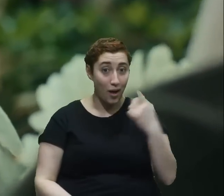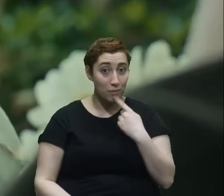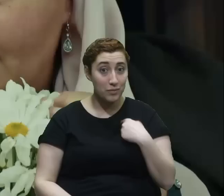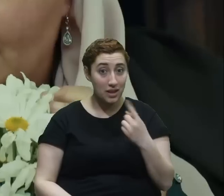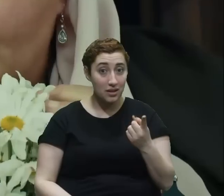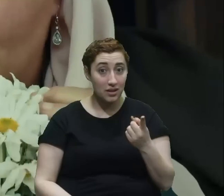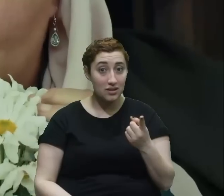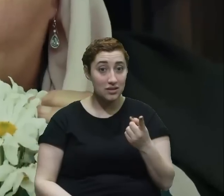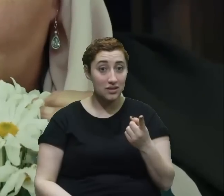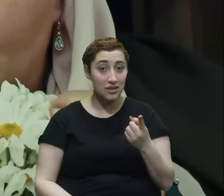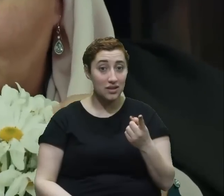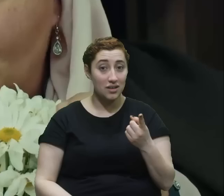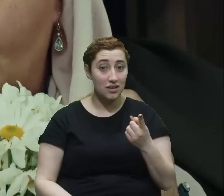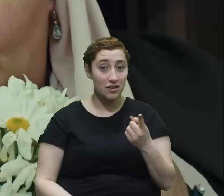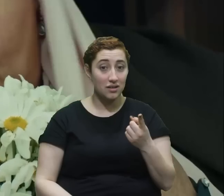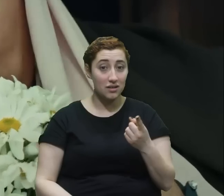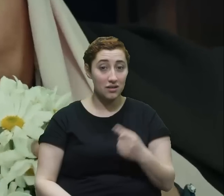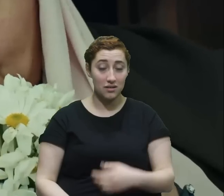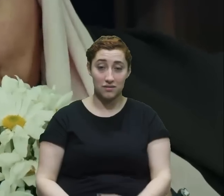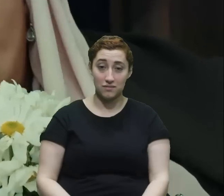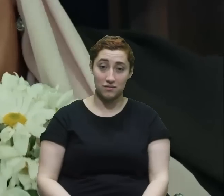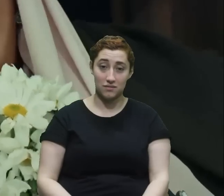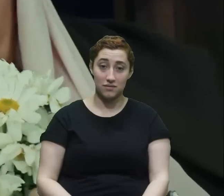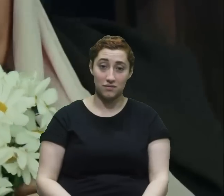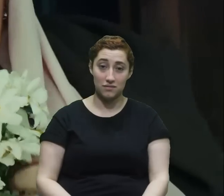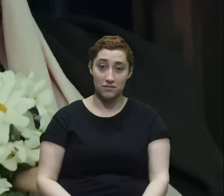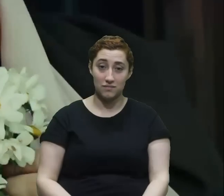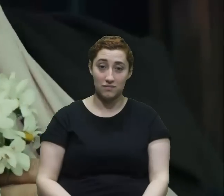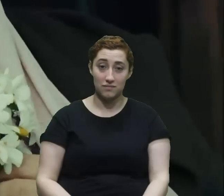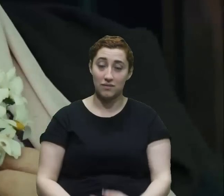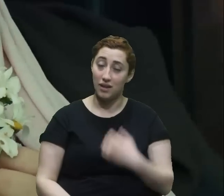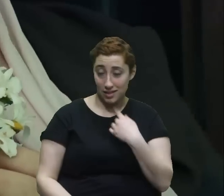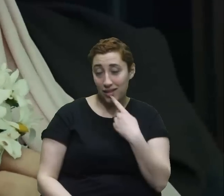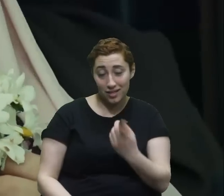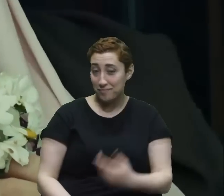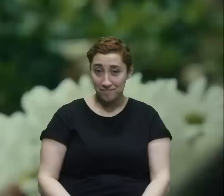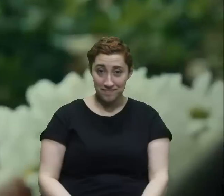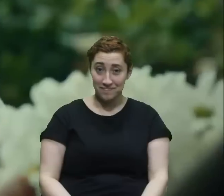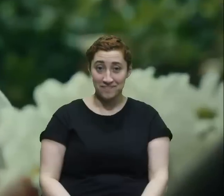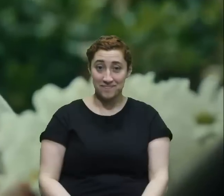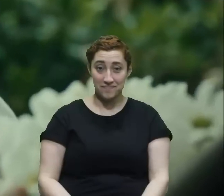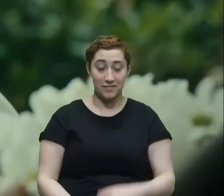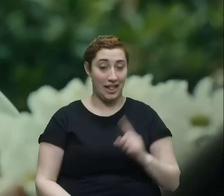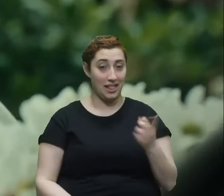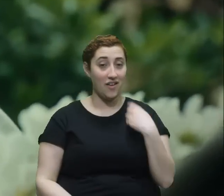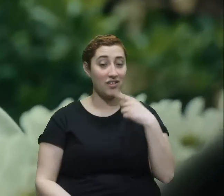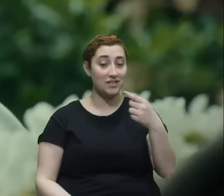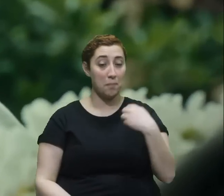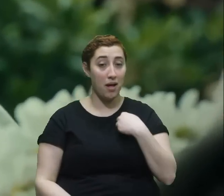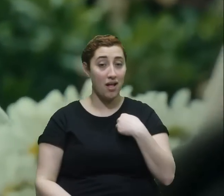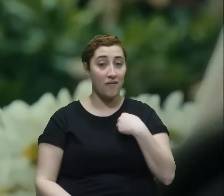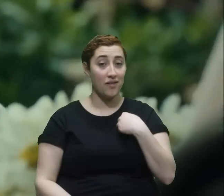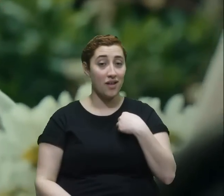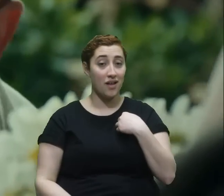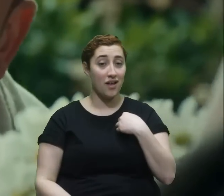mu dediniz? Dadı mahcup gülümsüyor. Dedim. İlk defa ağzınızdan